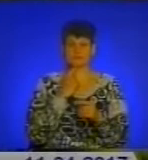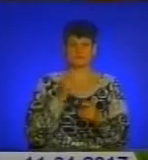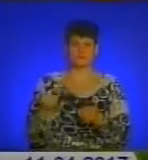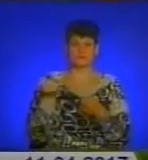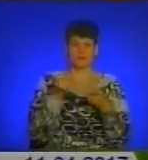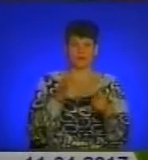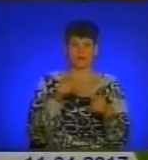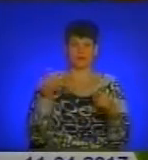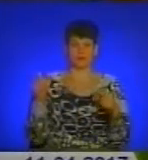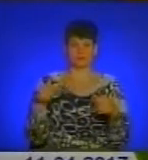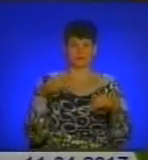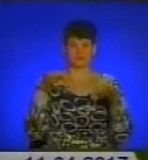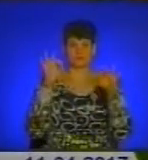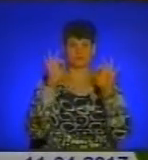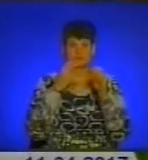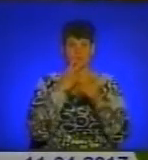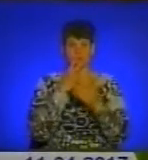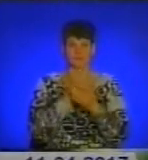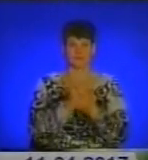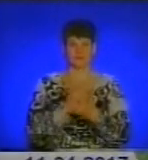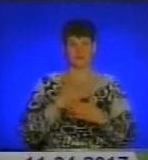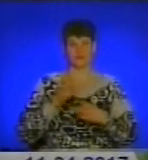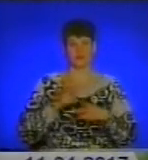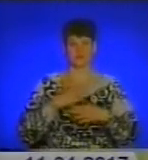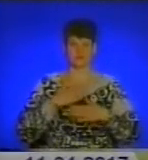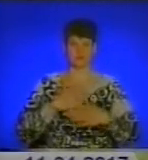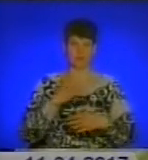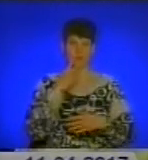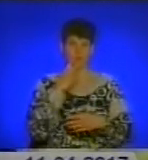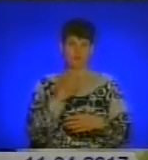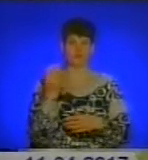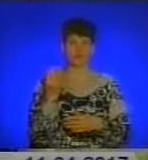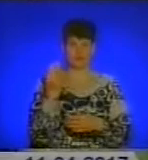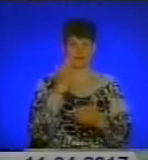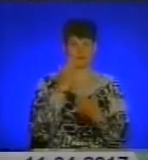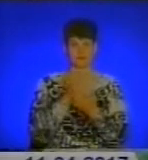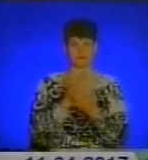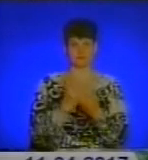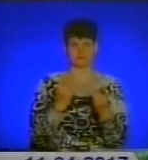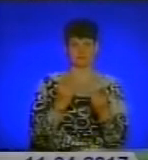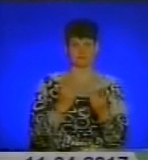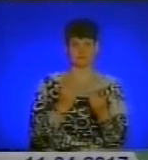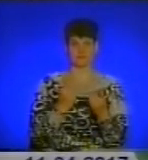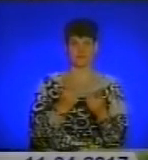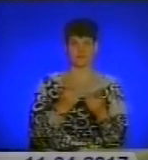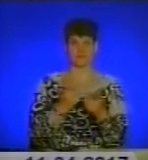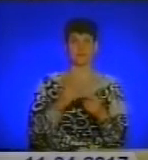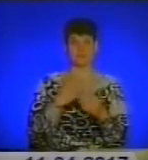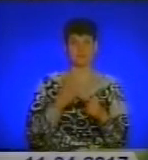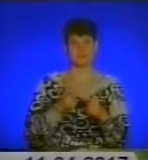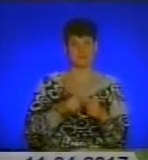реакцію глядачів автор залишився задоволеним. Я побачив, що інтерес до моєї писанки досить високий, що мене не може не